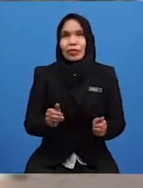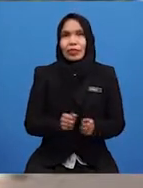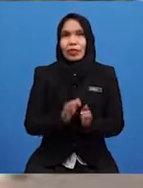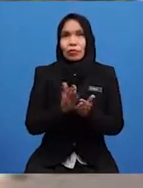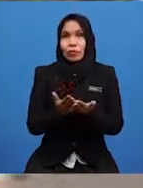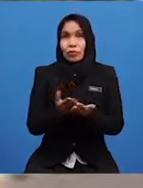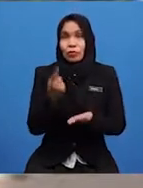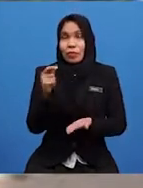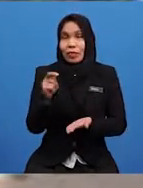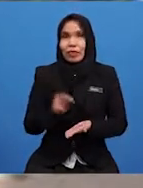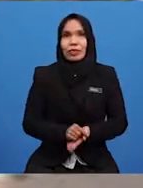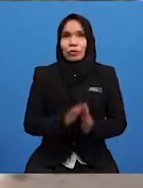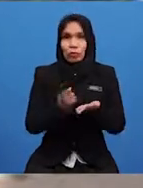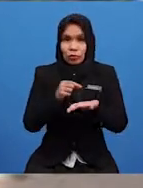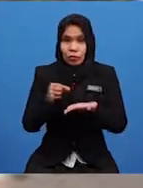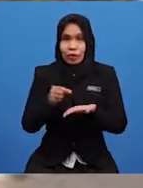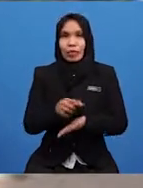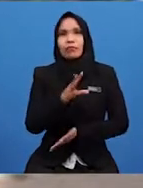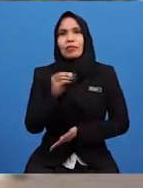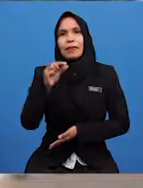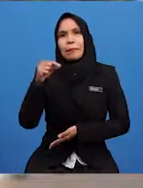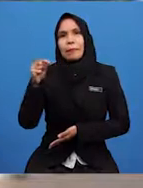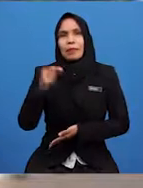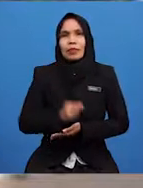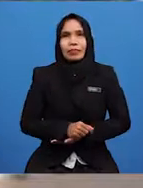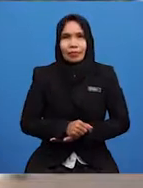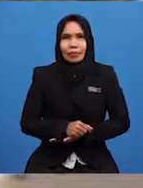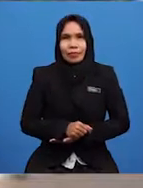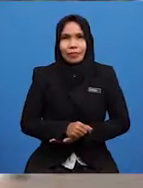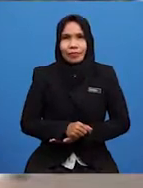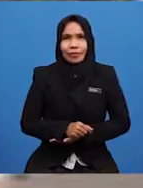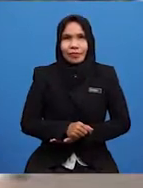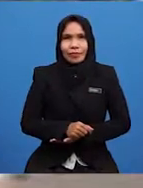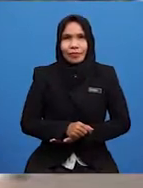pen. Apakah topik yang kita akan pelajari hari ini?